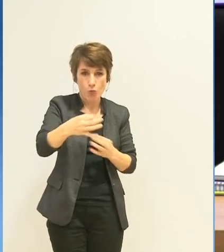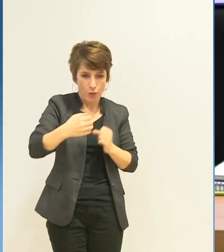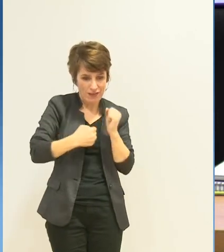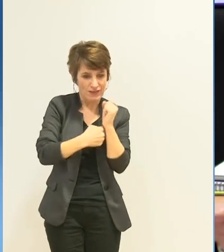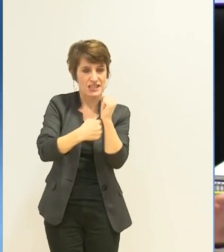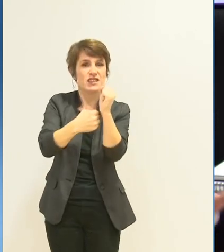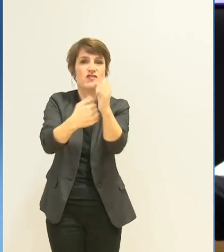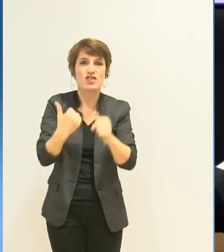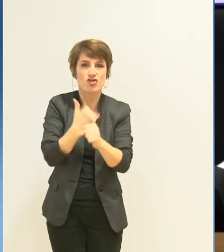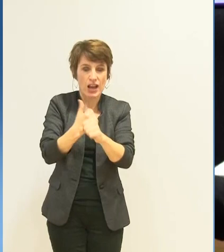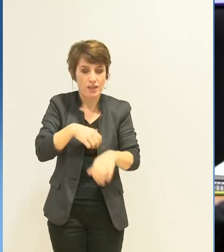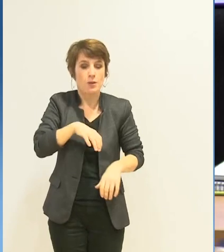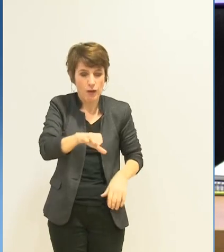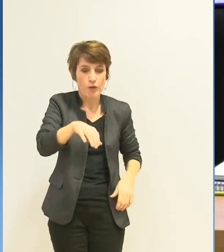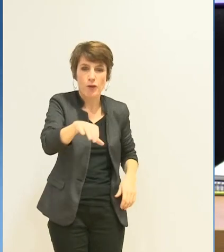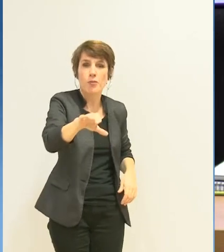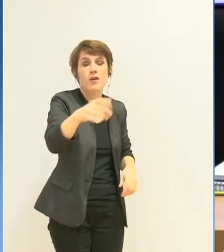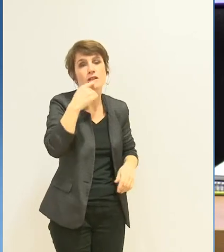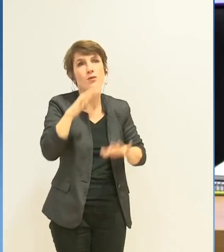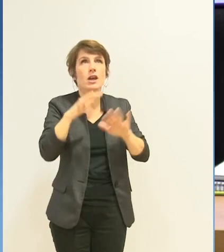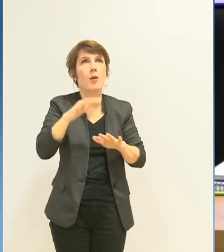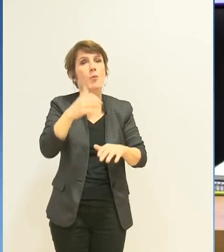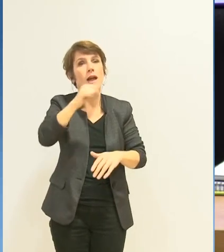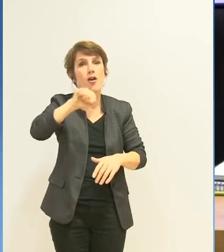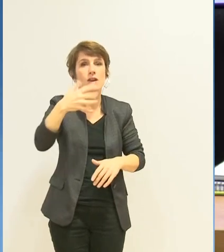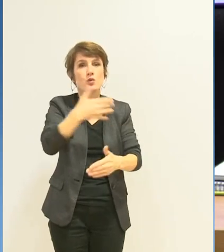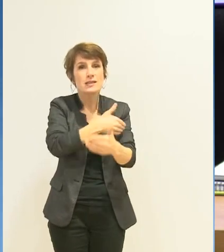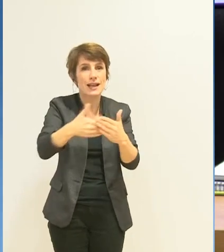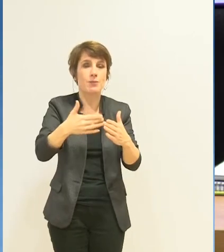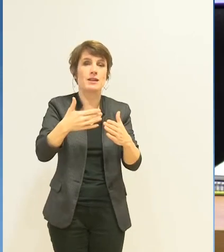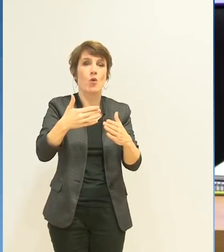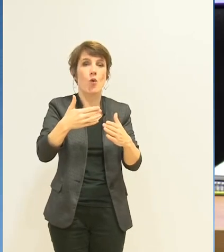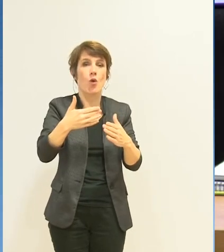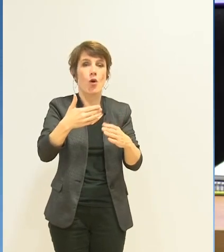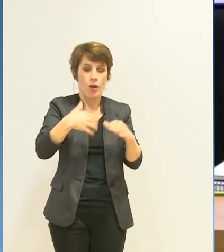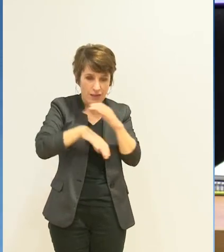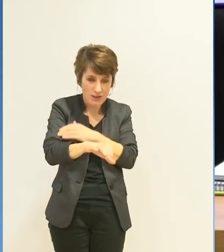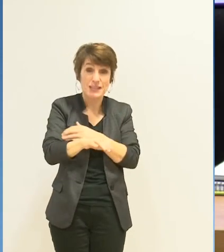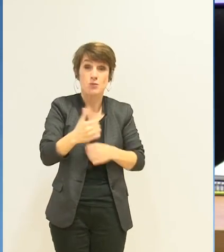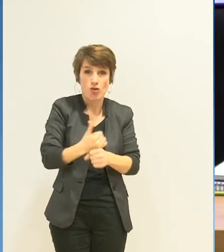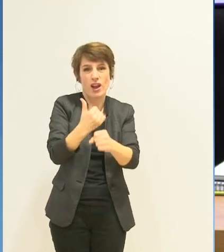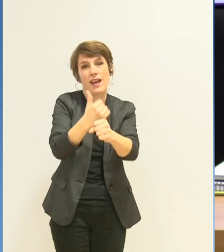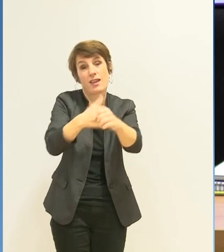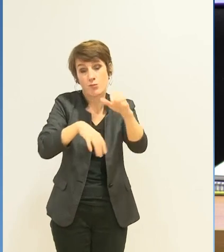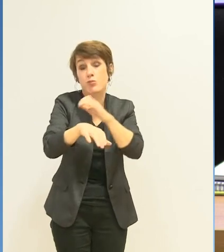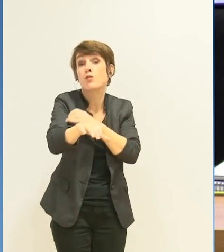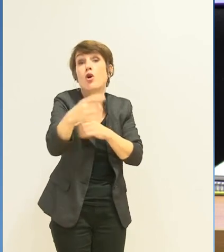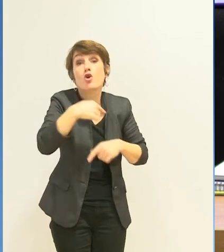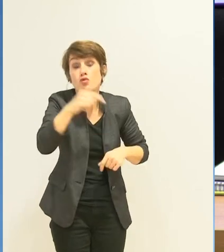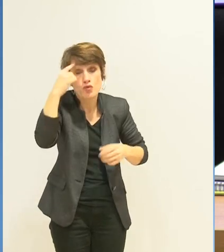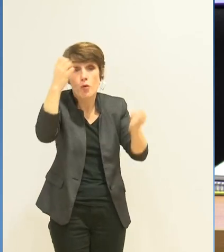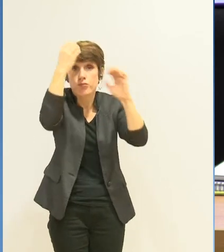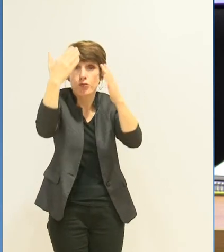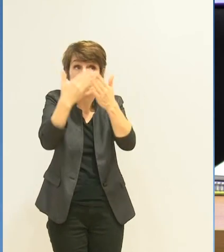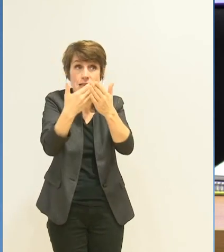soit en moyenne 1,5 million de travaux par an c'était d'ailleurs